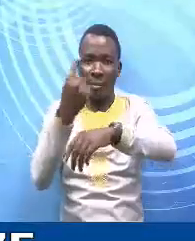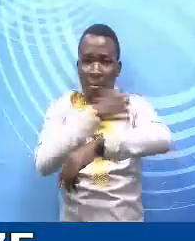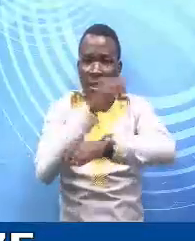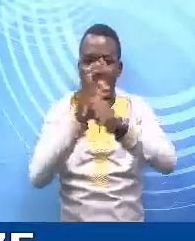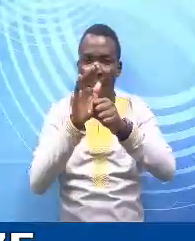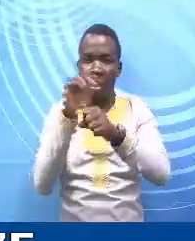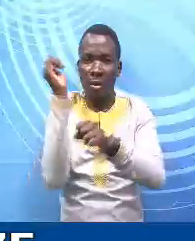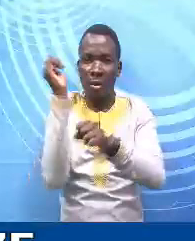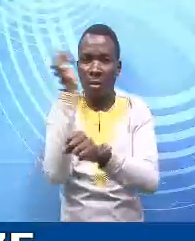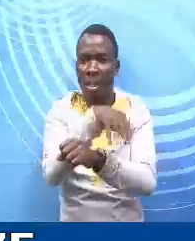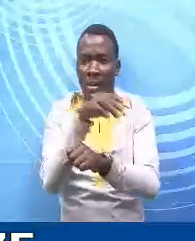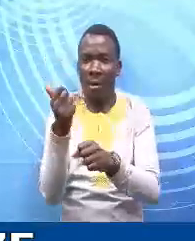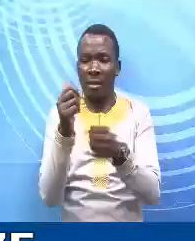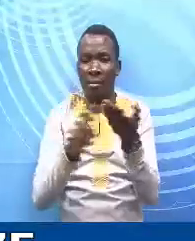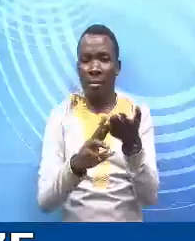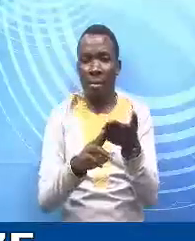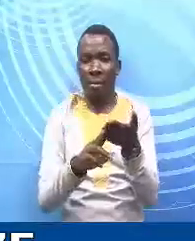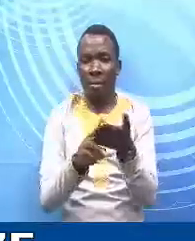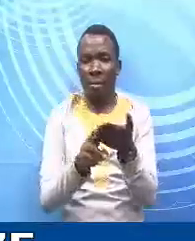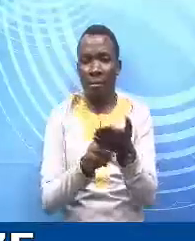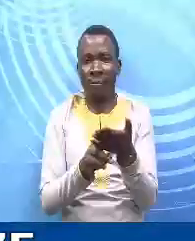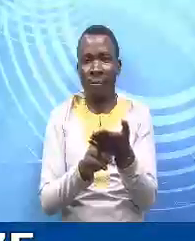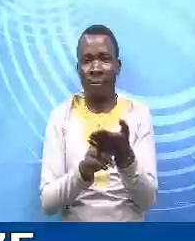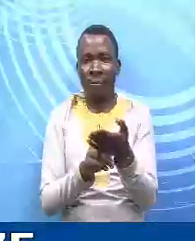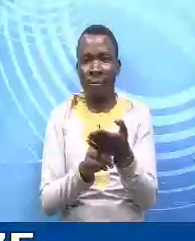iyo bandi baba bari gutekereza.